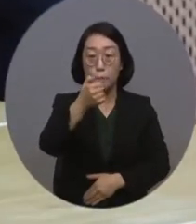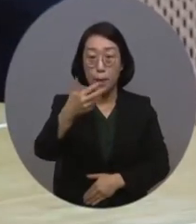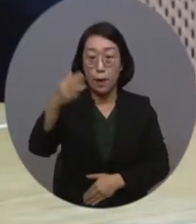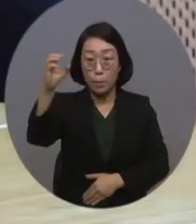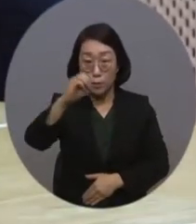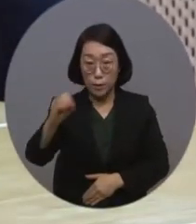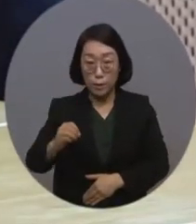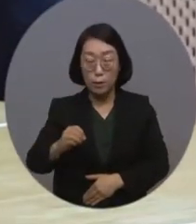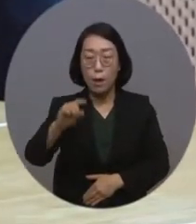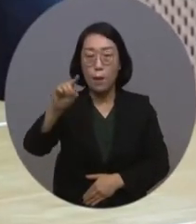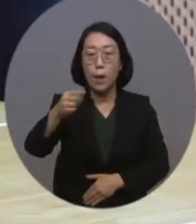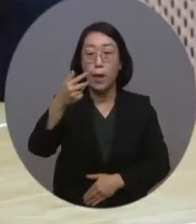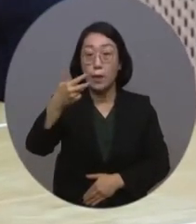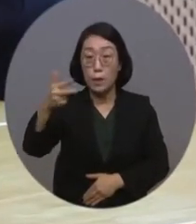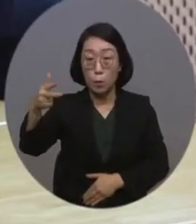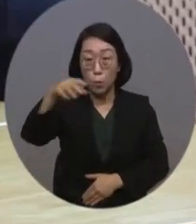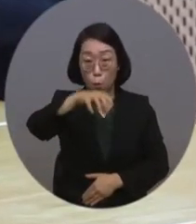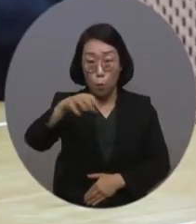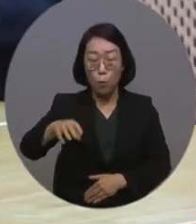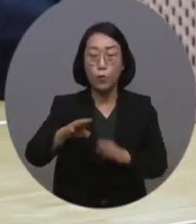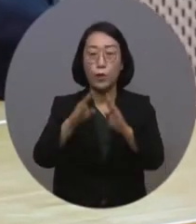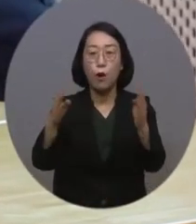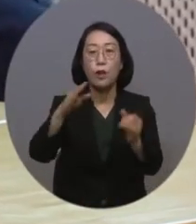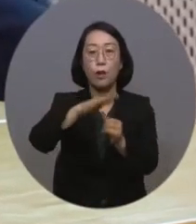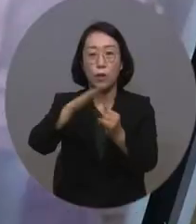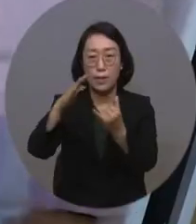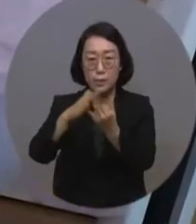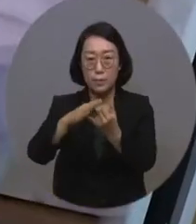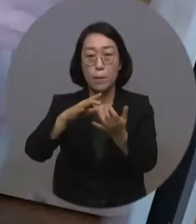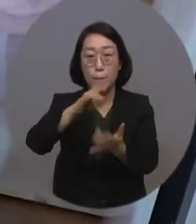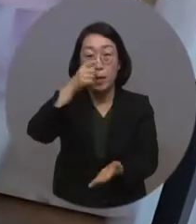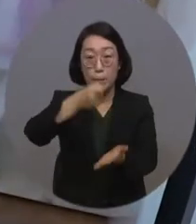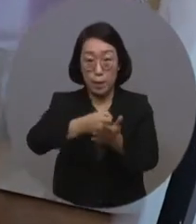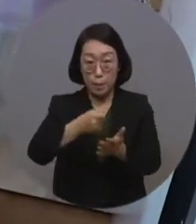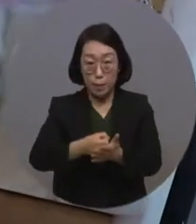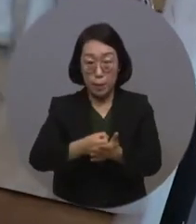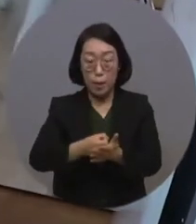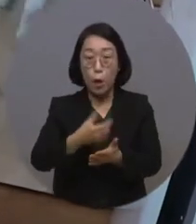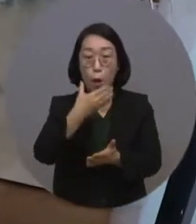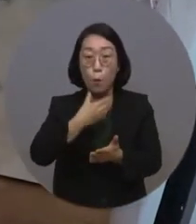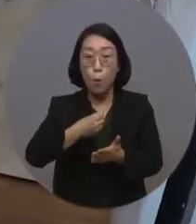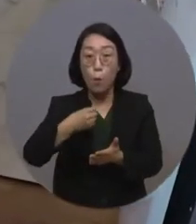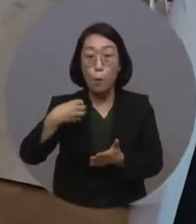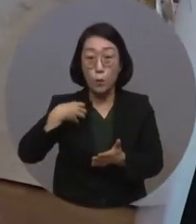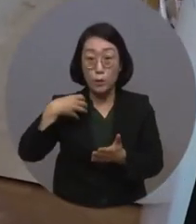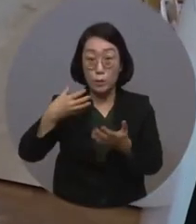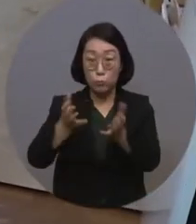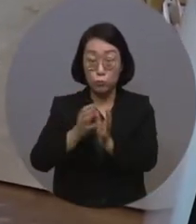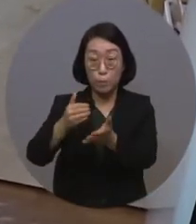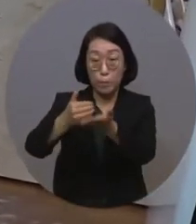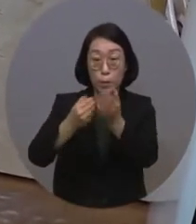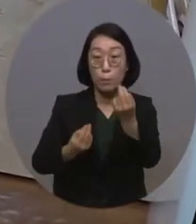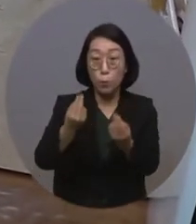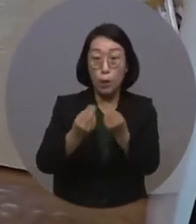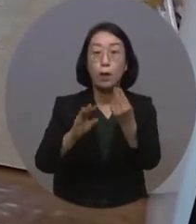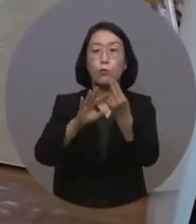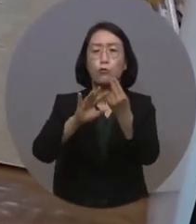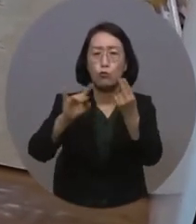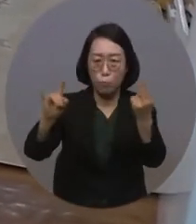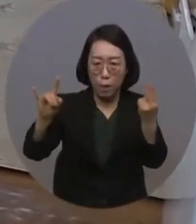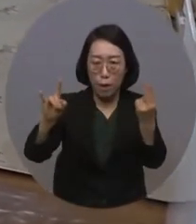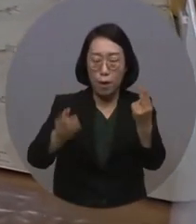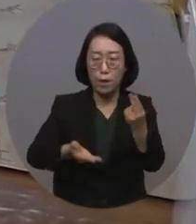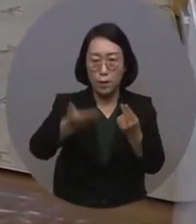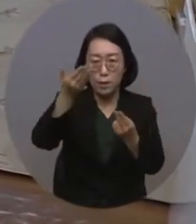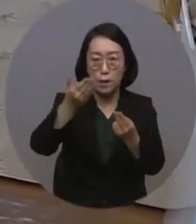58%인 107곳이 열린 어린이집으로 지정돼 보건복지부 권장 열린 어린이집 비율 25%를 2배